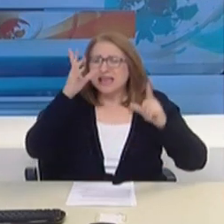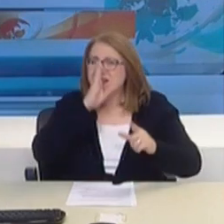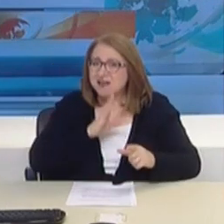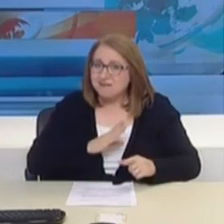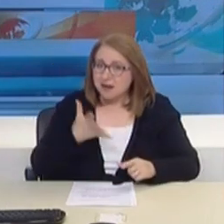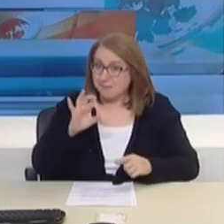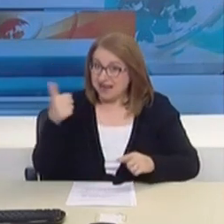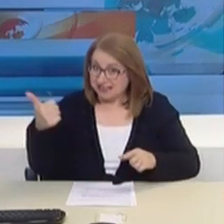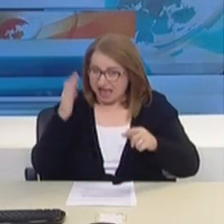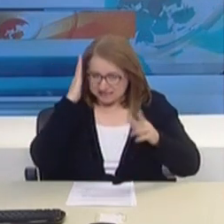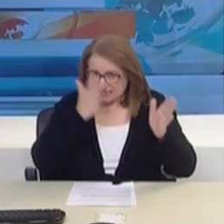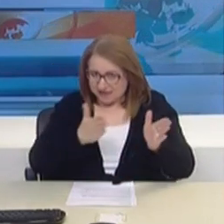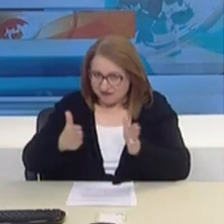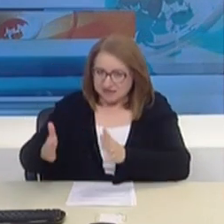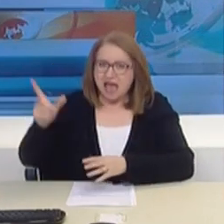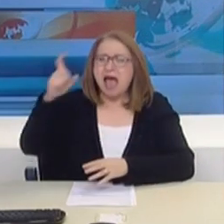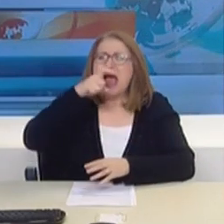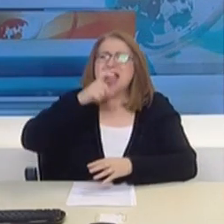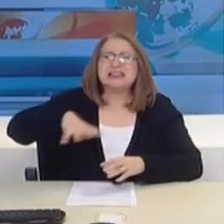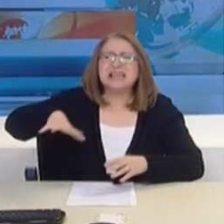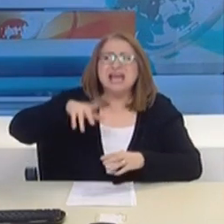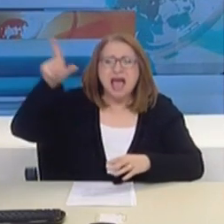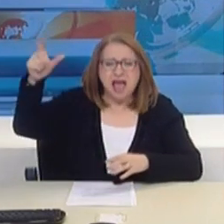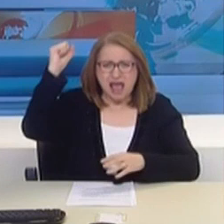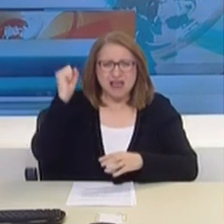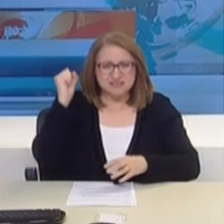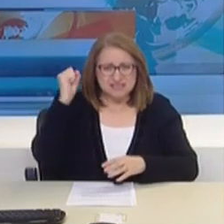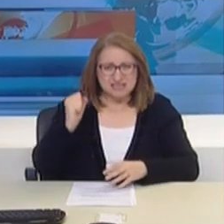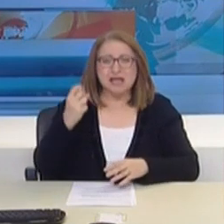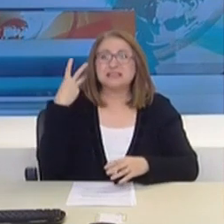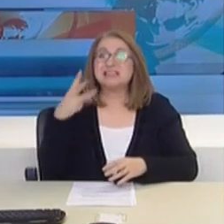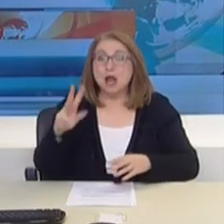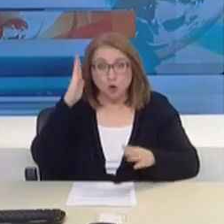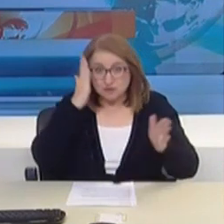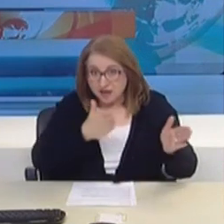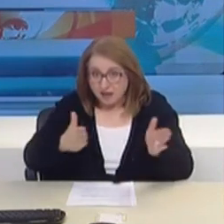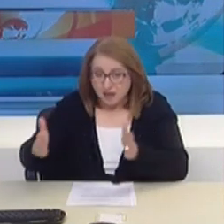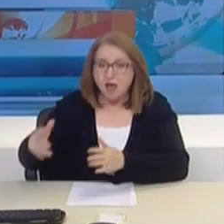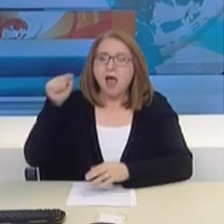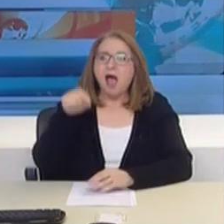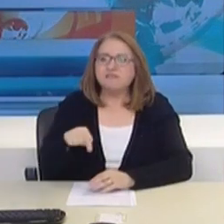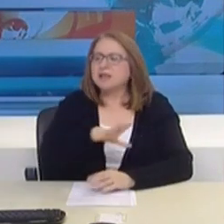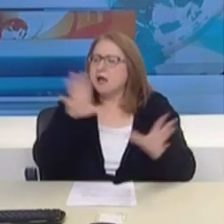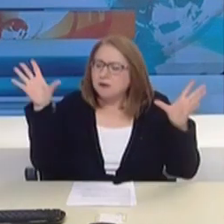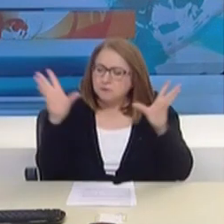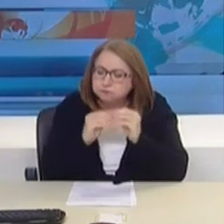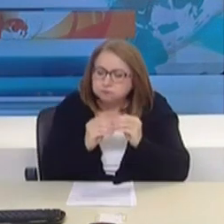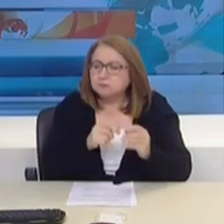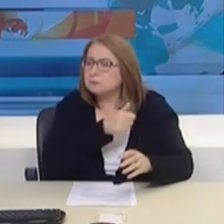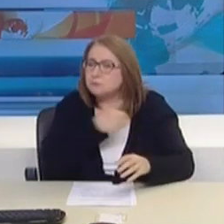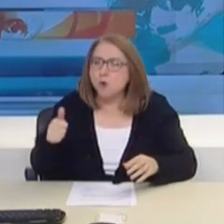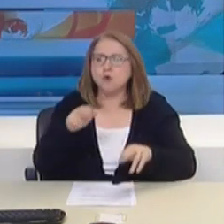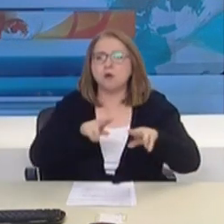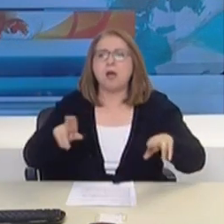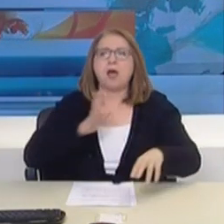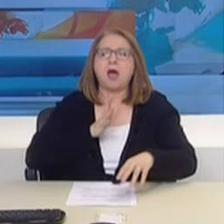στην Ελευσίνα με 300 κλίνες θα νοσηλεύουν αποκλειστικά ασθενείς με COVID-19. Θέλω σε αυτό το